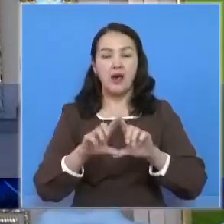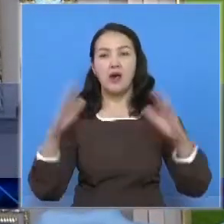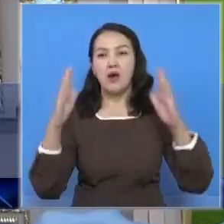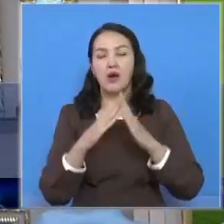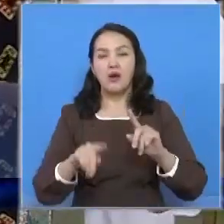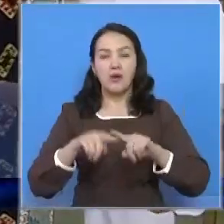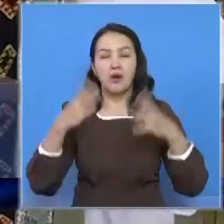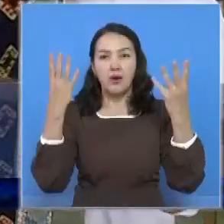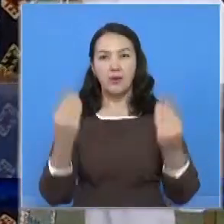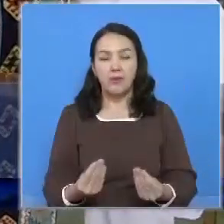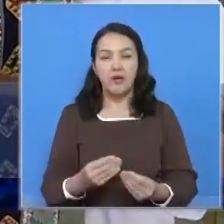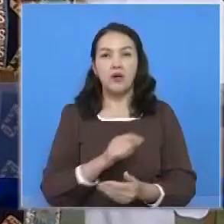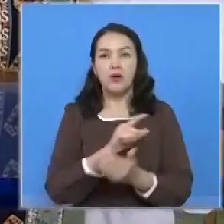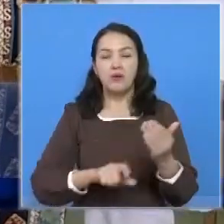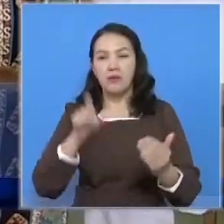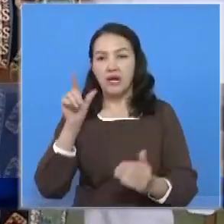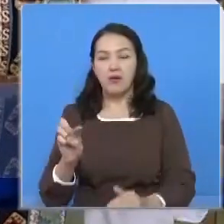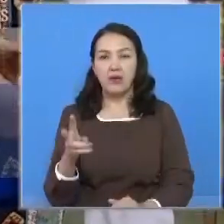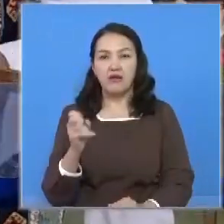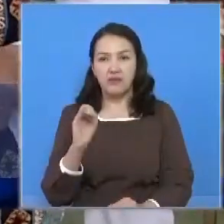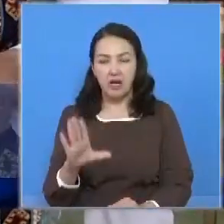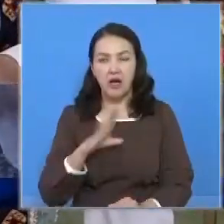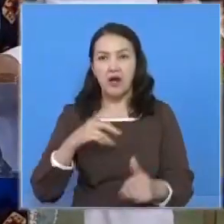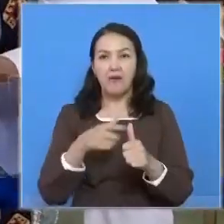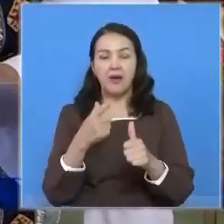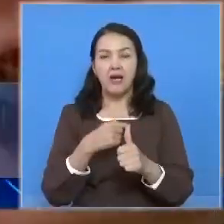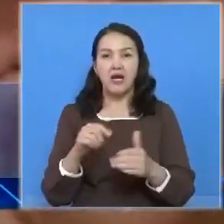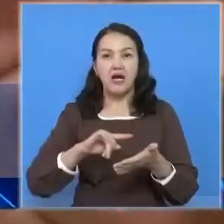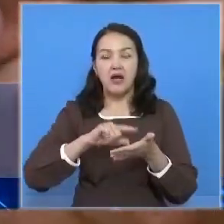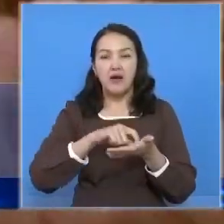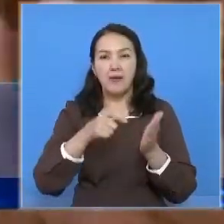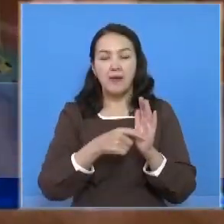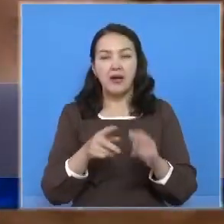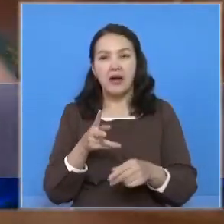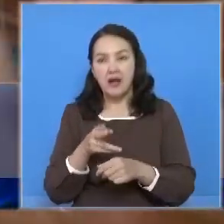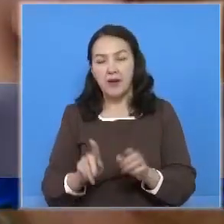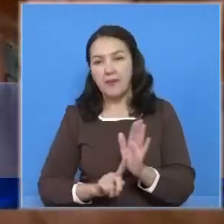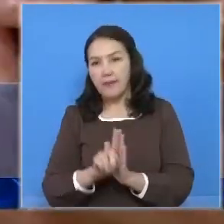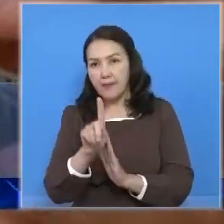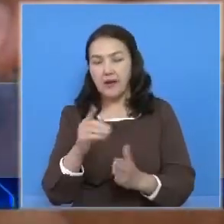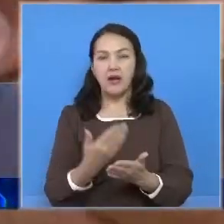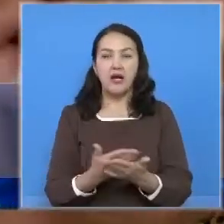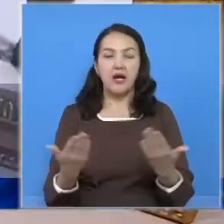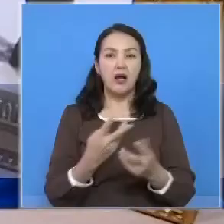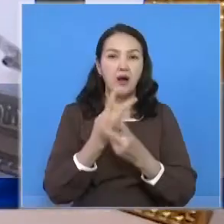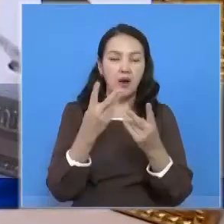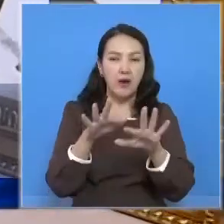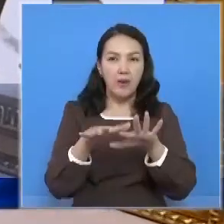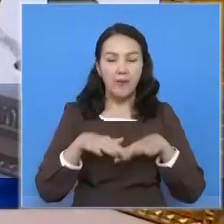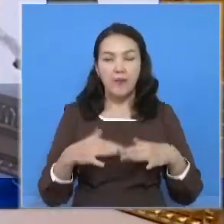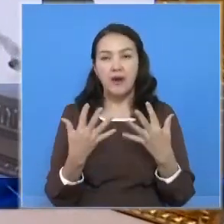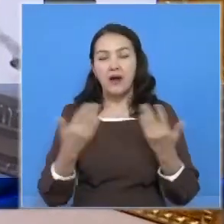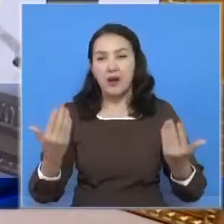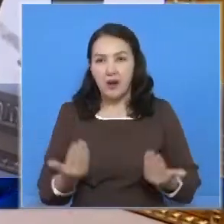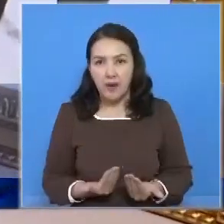күні дәулескер күйші Сәдуақас Балмағанбетов атындағы кабинеттің ентасын қиюдан басталды. Онда көрермендер саналы